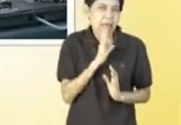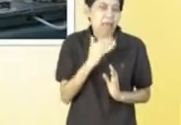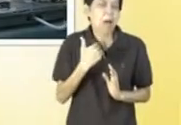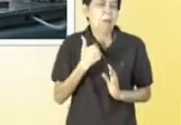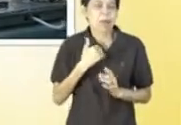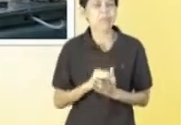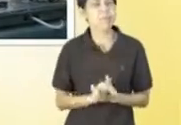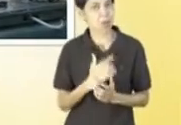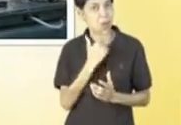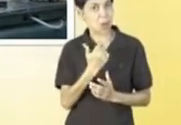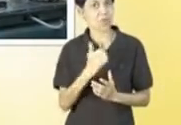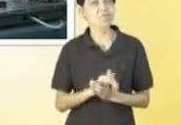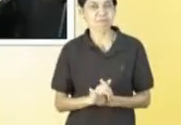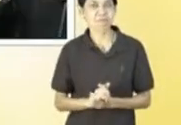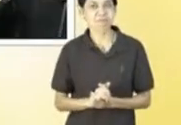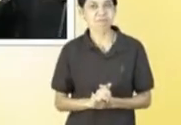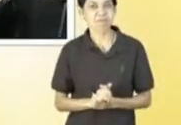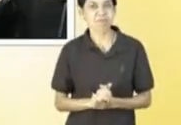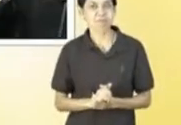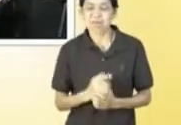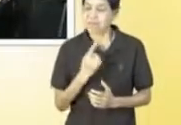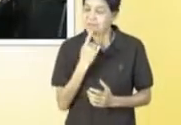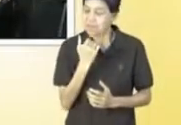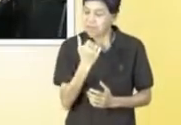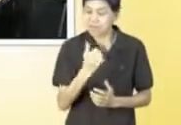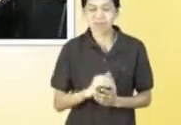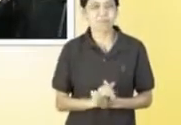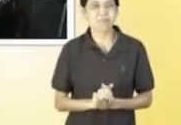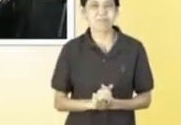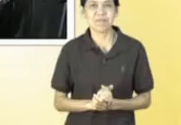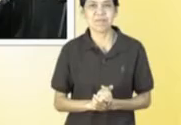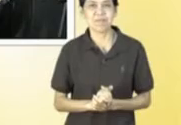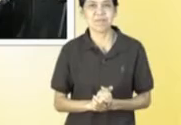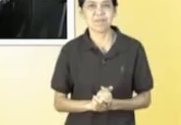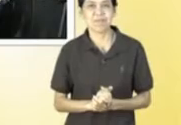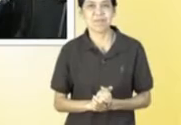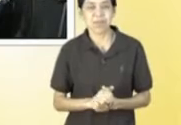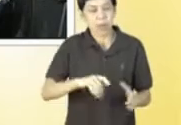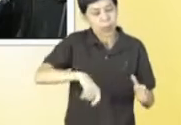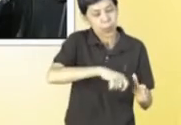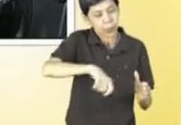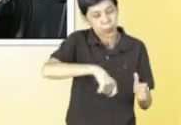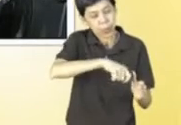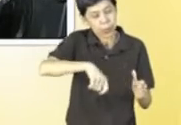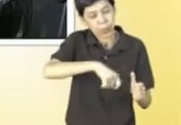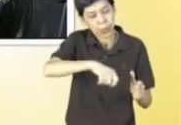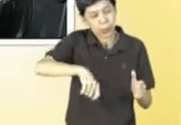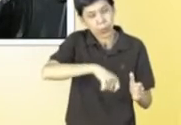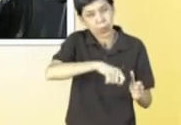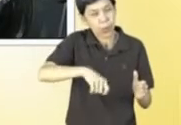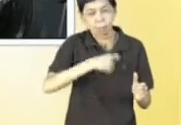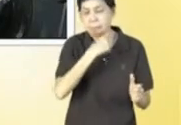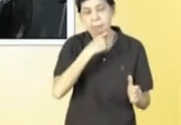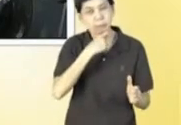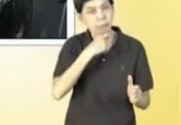เนี่ยฮะอร่อยแล้วครับชาติดีแล้วนะฮะเคี่ยวให้ได้ที่นิดนึงนะครับ ไม่ให้มัน